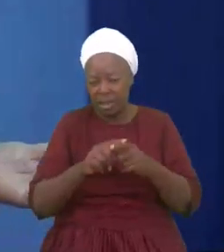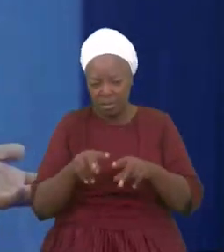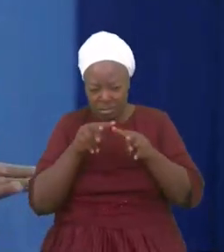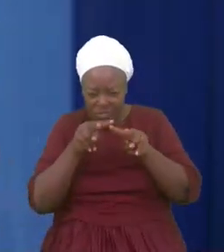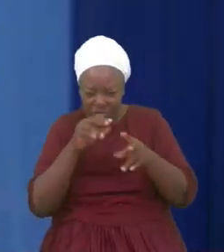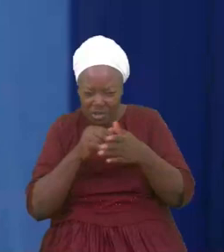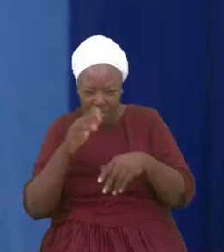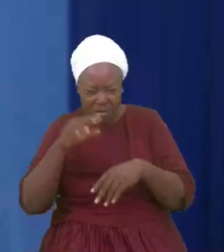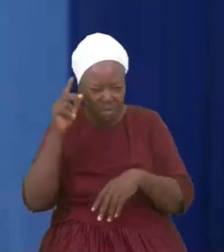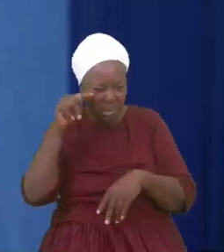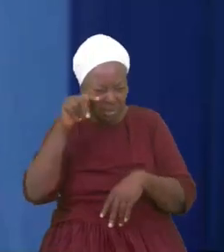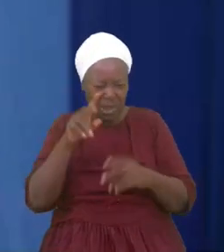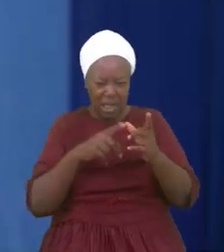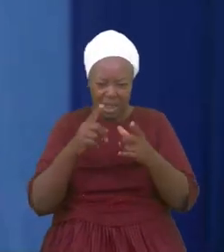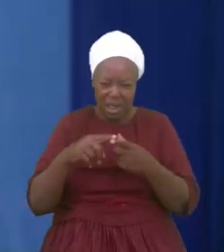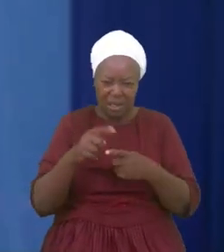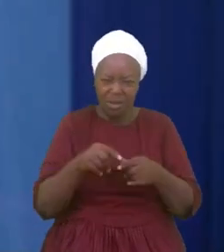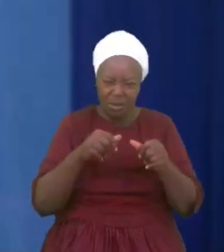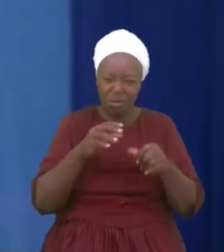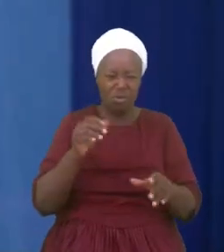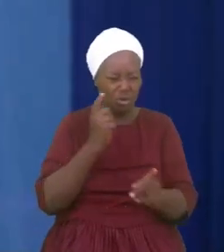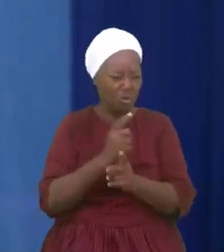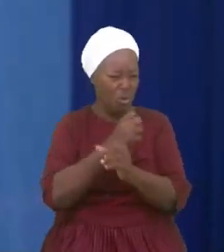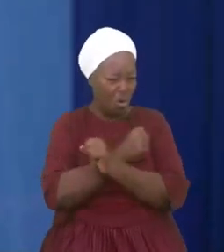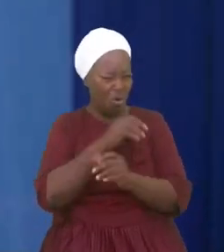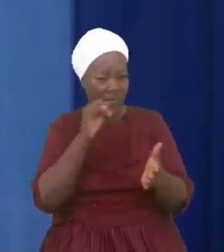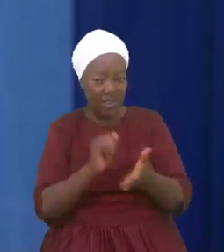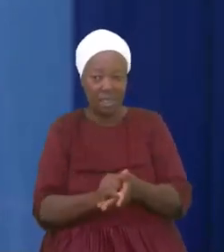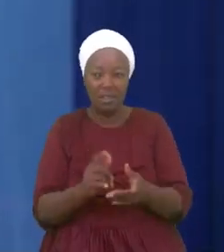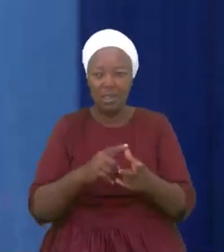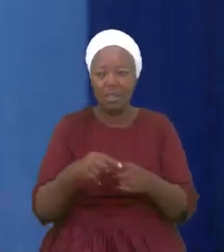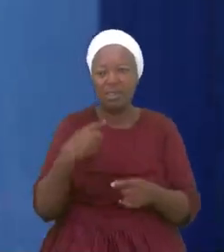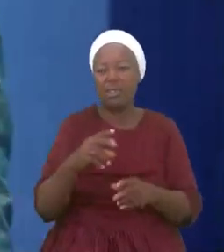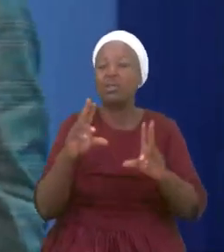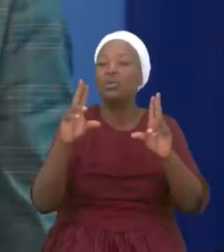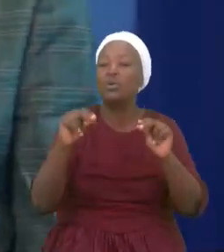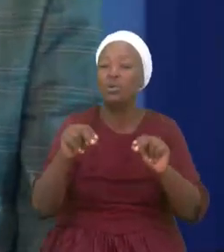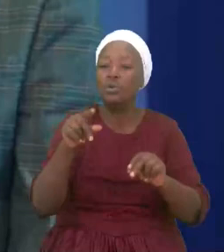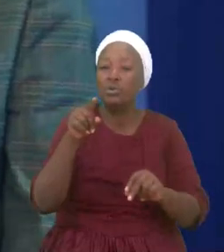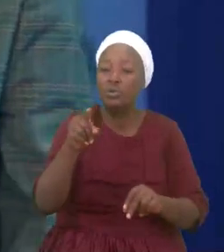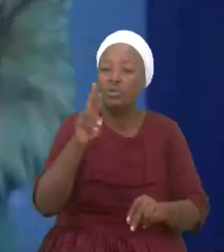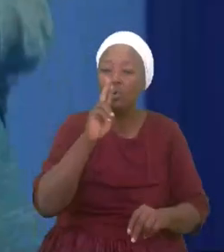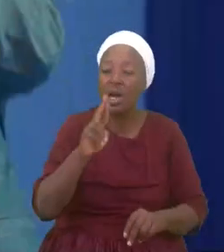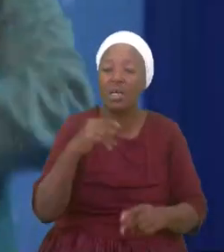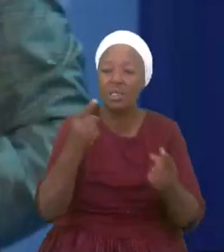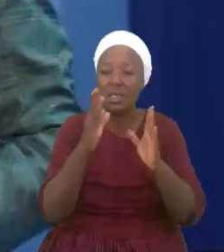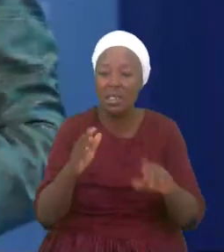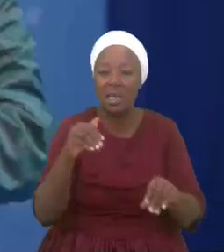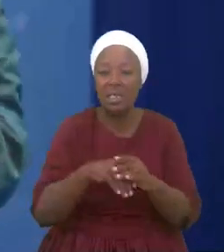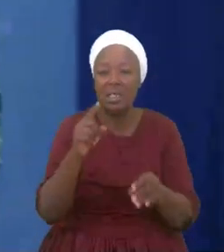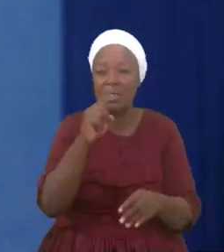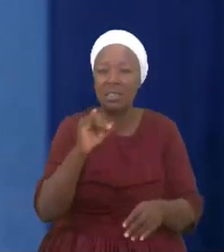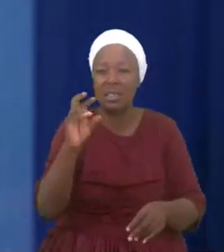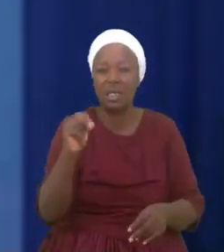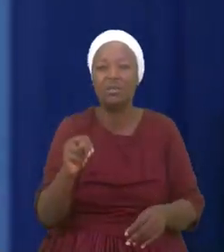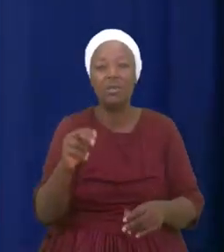jouis si tu jouis de la mort de quelqu'un et tu vois cela sur ton écran